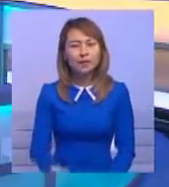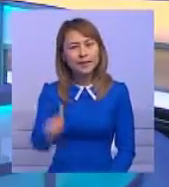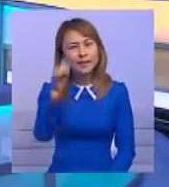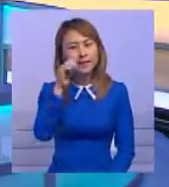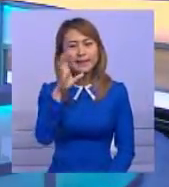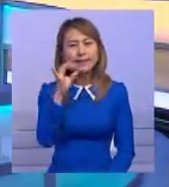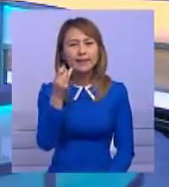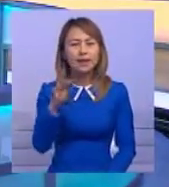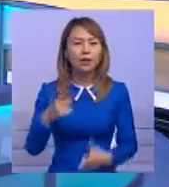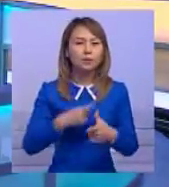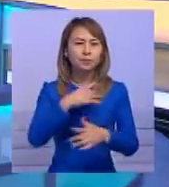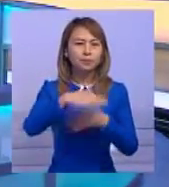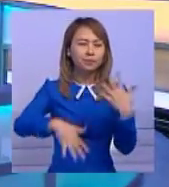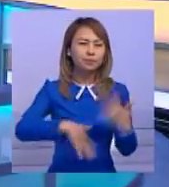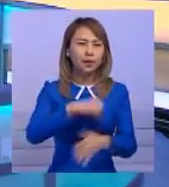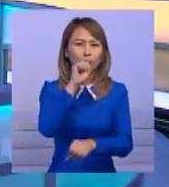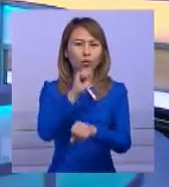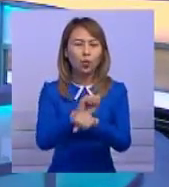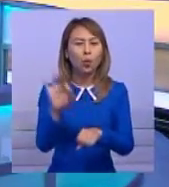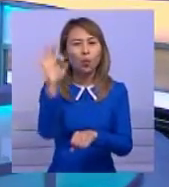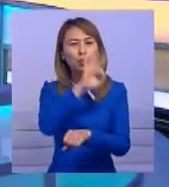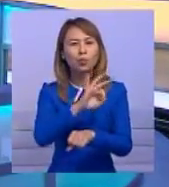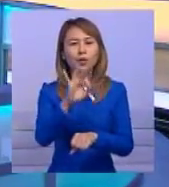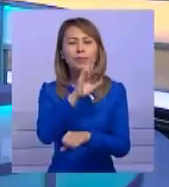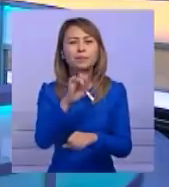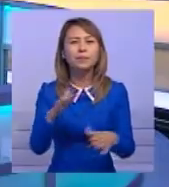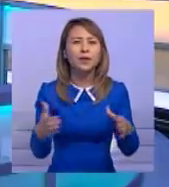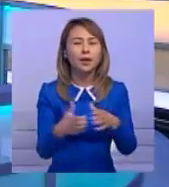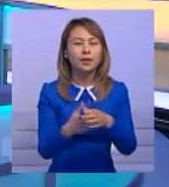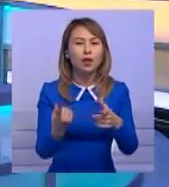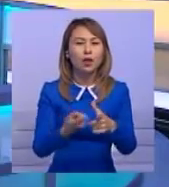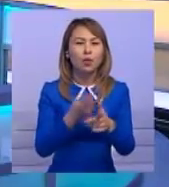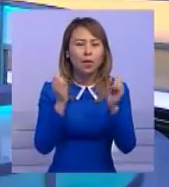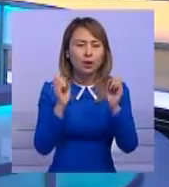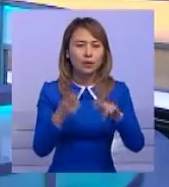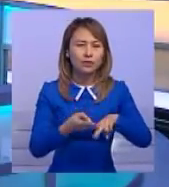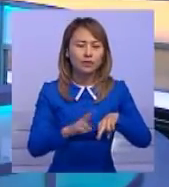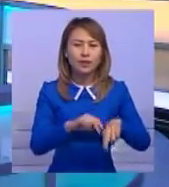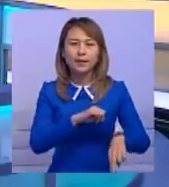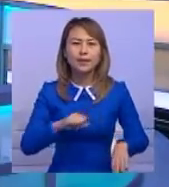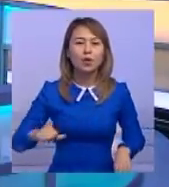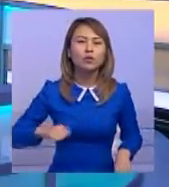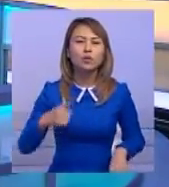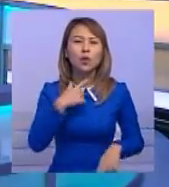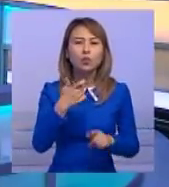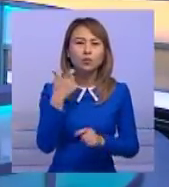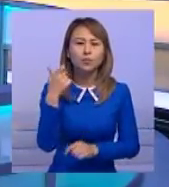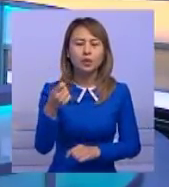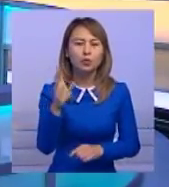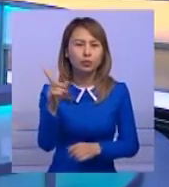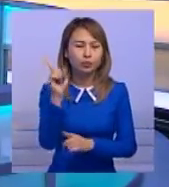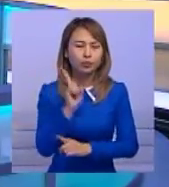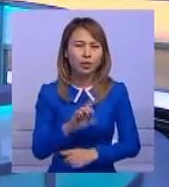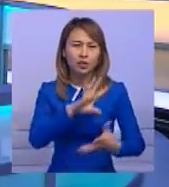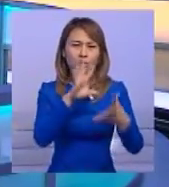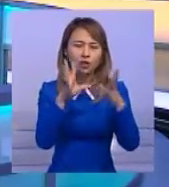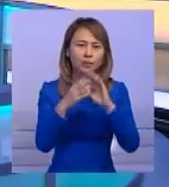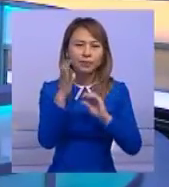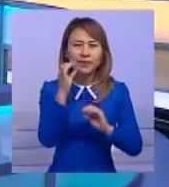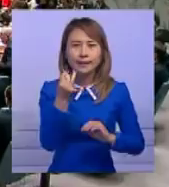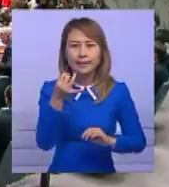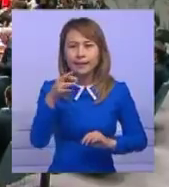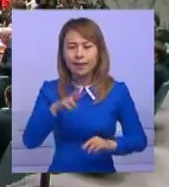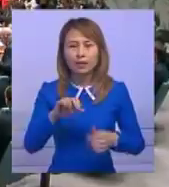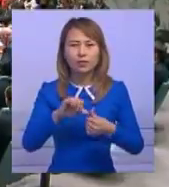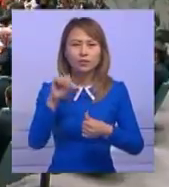Ертең Сириядағы қақтығыстарды тоқтату туралы Біріккен ұлттар ұйымы қауіпсіздік кеңесінің резолюциясына дауыс беру күтіліп отыр. Жалпы сириялық